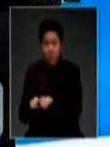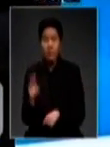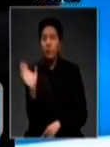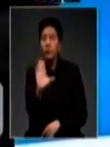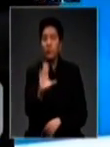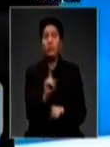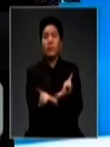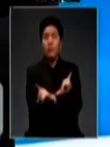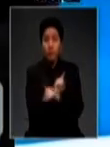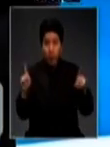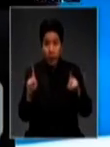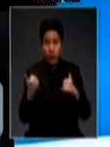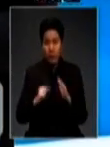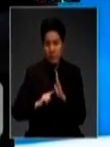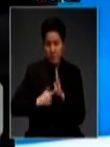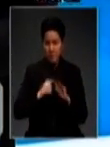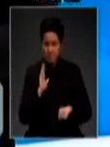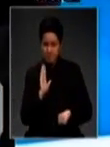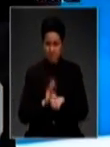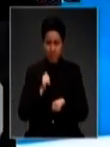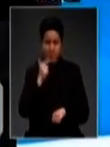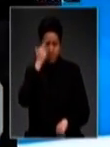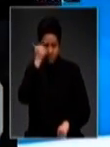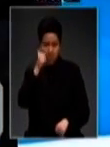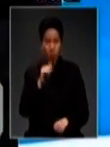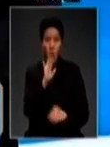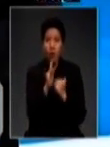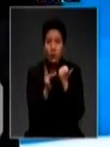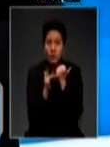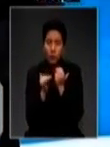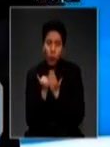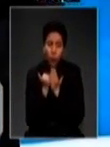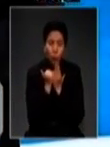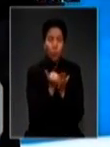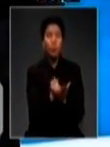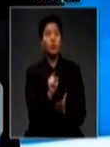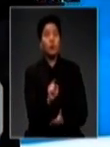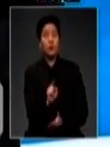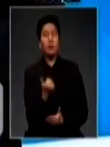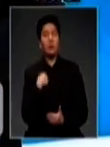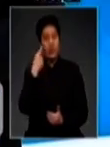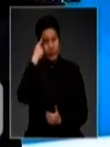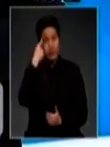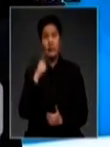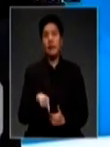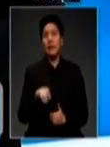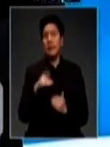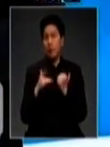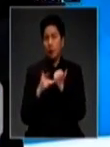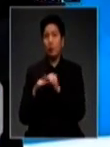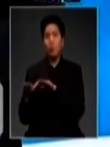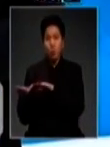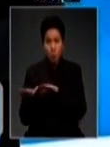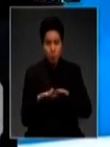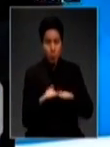ความเป็นเลิศหรือความเป็นอัจฉริยะโดยใช้เทคโนโลยีดิจิทัลผมคิดว่าดิจิทัลพร้อมที่จะให้การสนับสนุนอย่